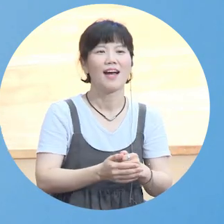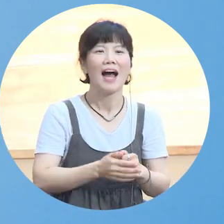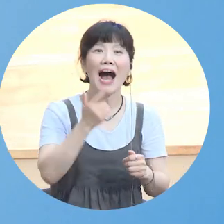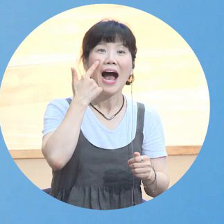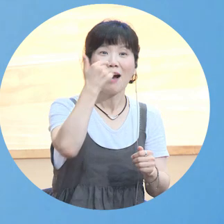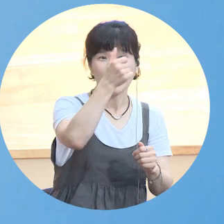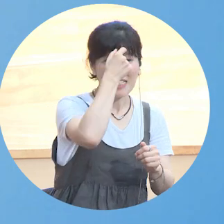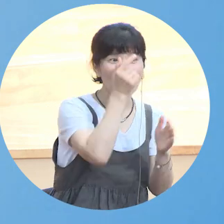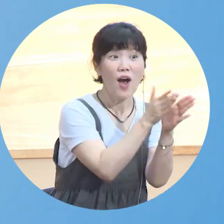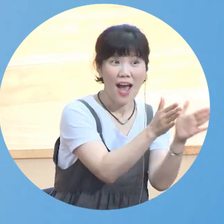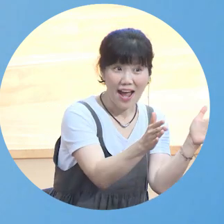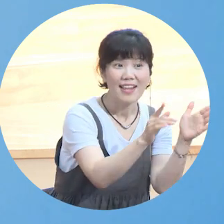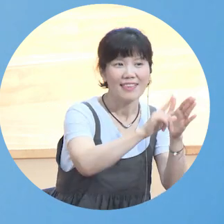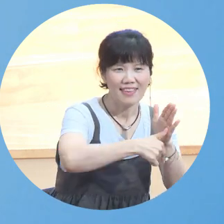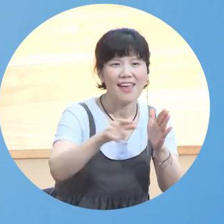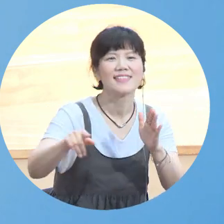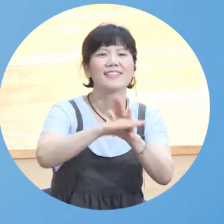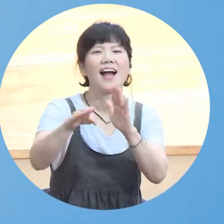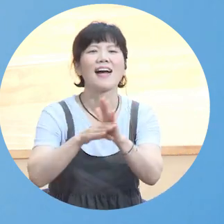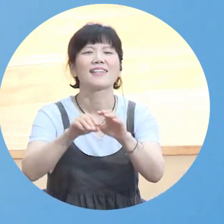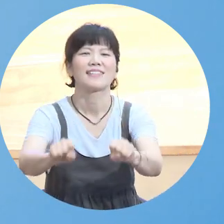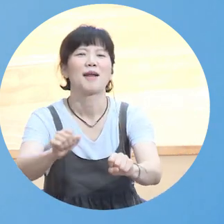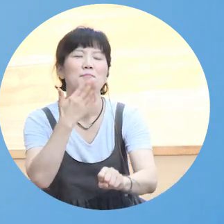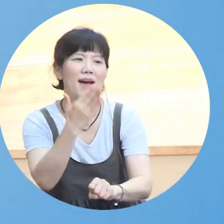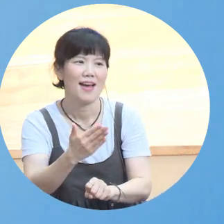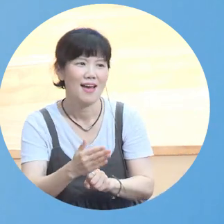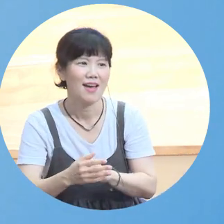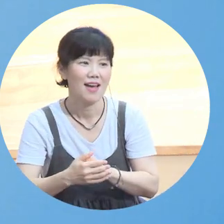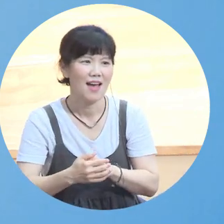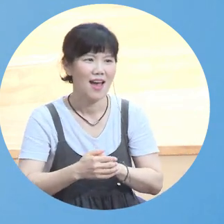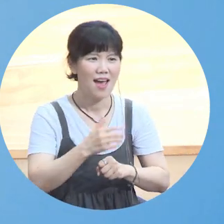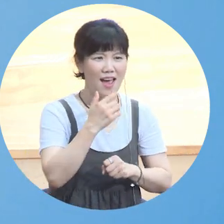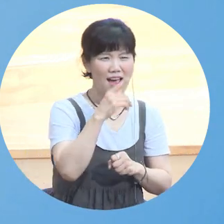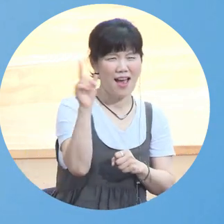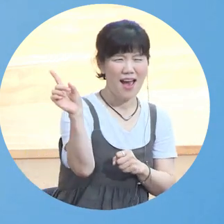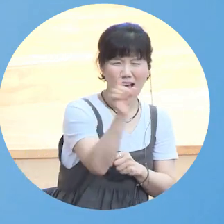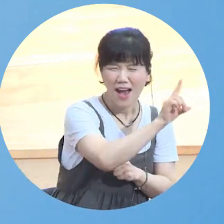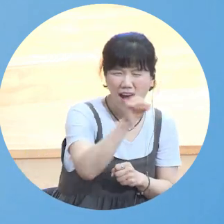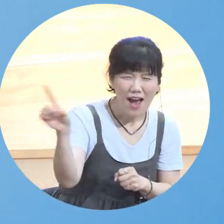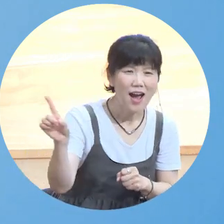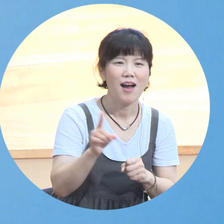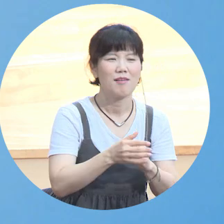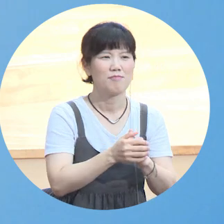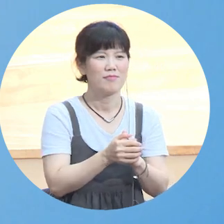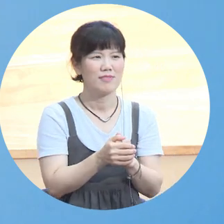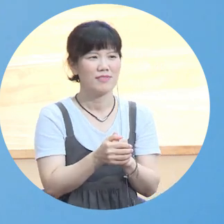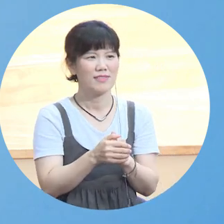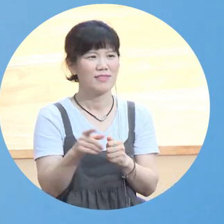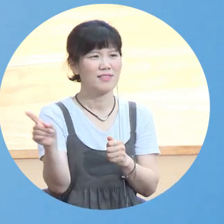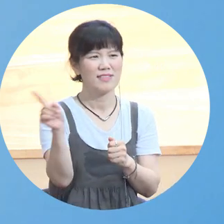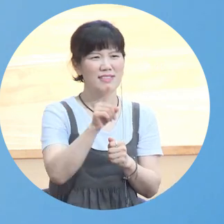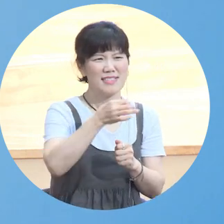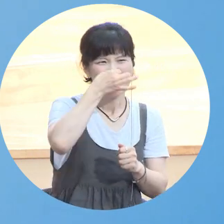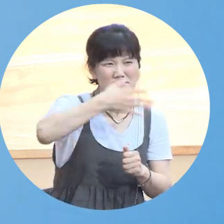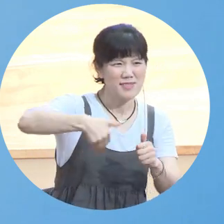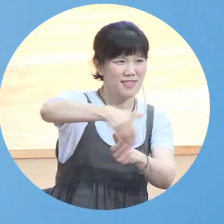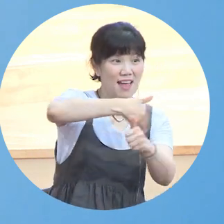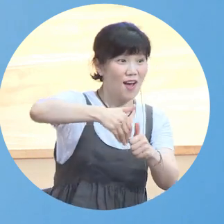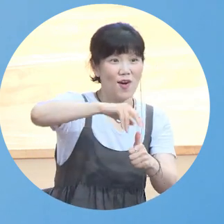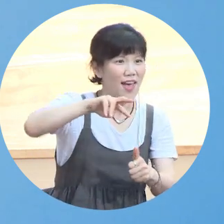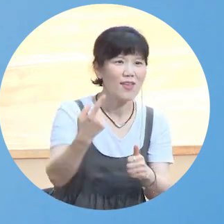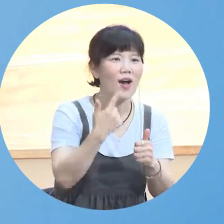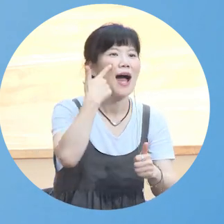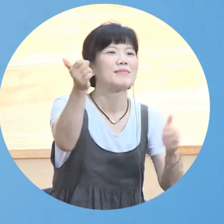때 그 가정은 살아난 어 저는 믿습니다 아아 우리 4 바로 5교 상을 당해도 아버지의 기도 가 시작될 때 그